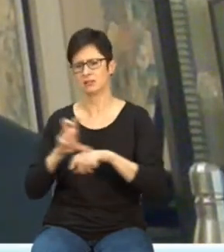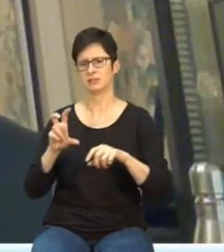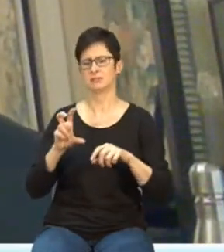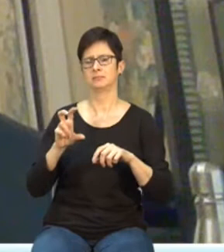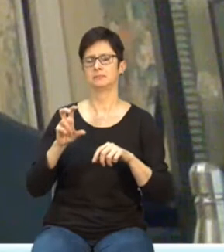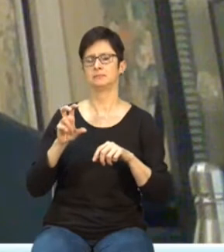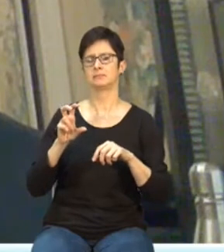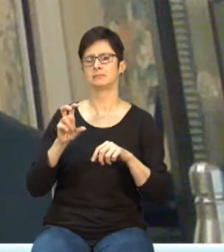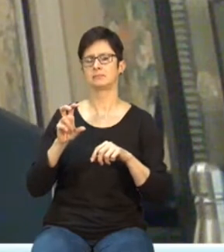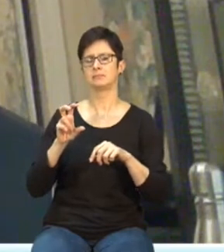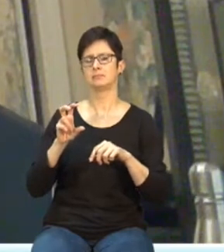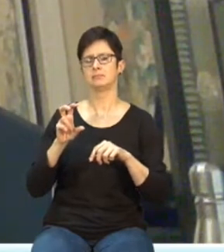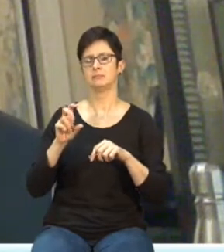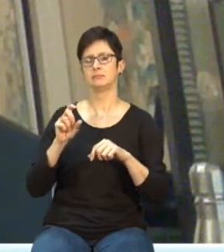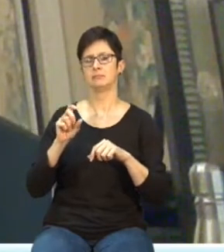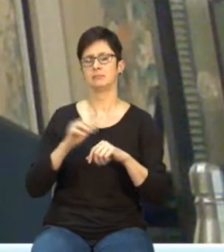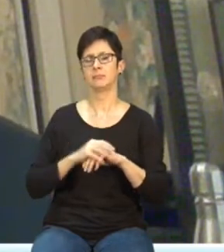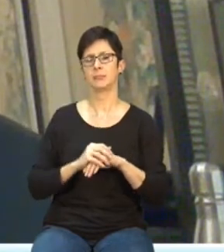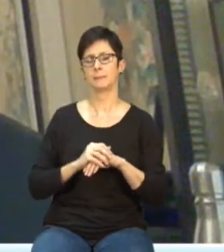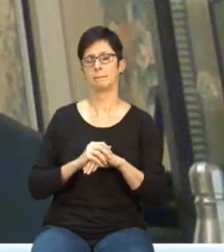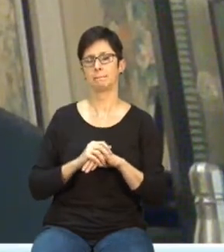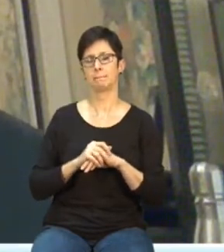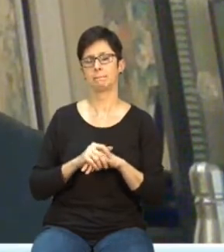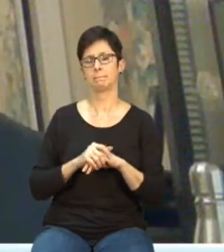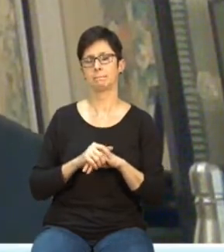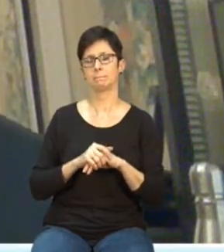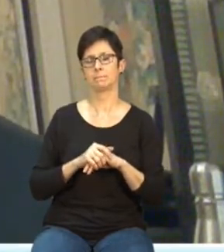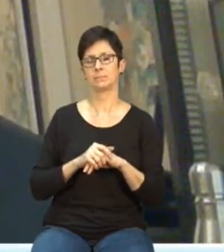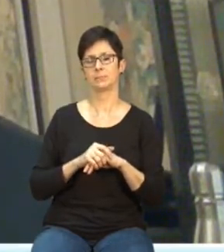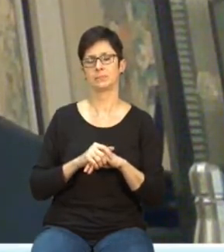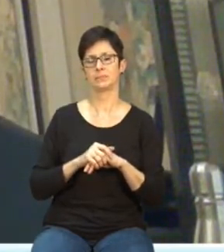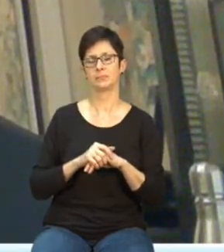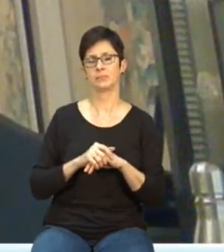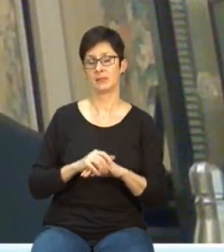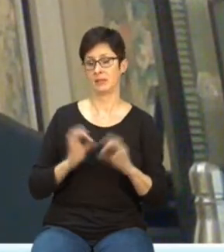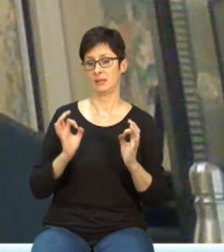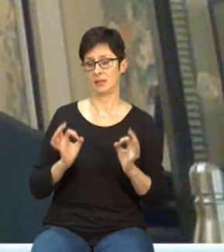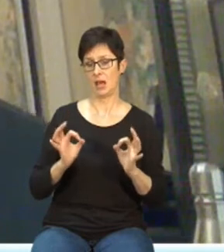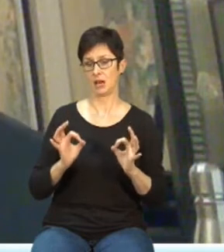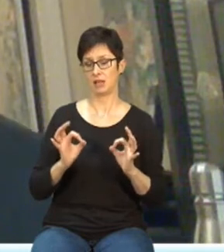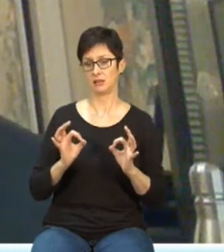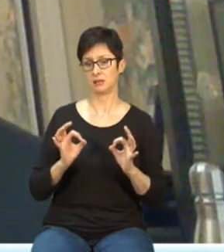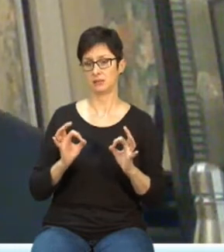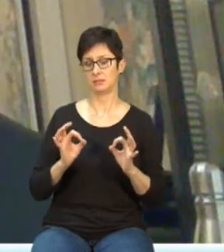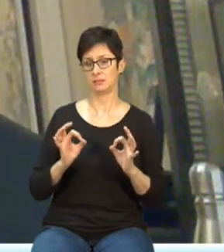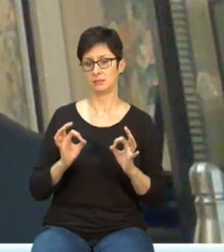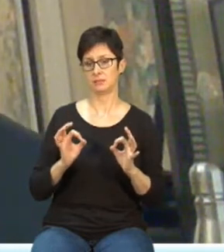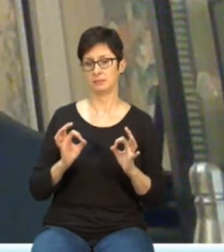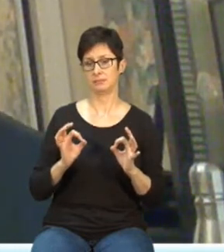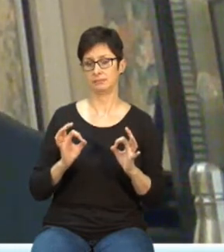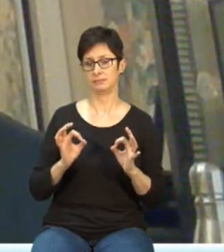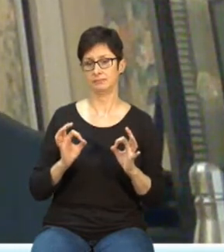technicznymi zatem w tej chwili mamy już